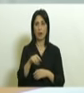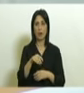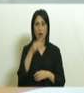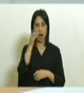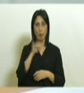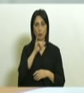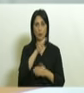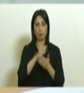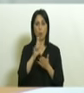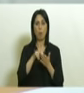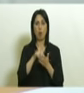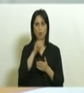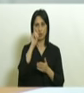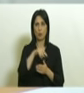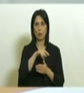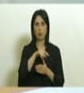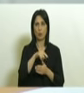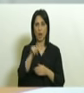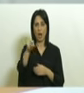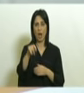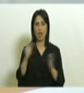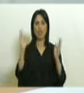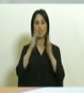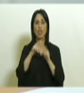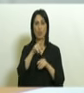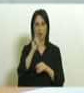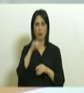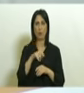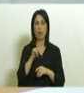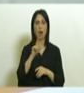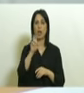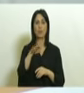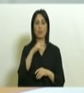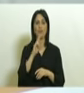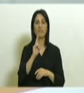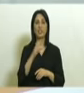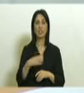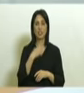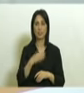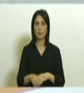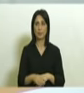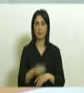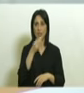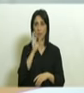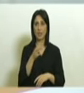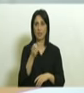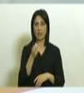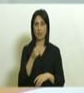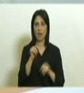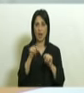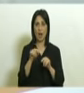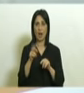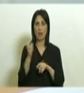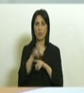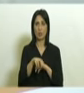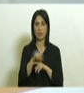გამოცდილება ხო გაქვთ ბოდიშის მოხდით? აქ ამ შენობის წინ რატო არ მიხვედით? ვისი შეგეშინდათ? და მერე კიდევ აქ რა